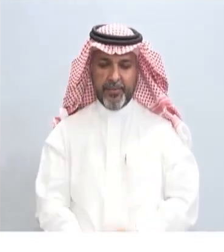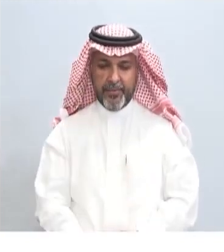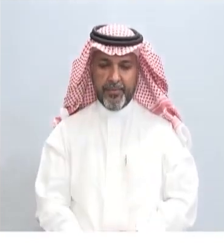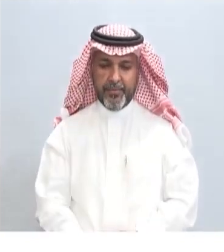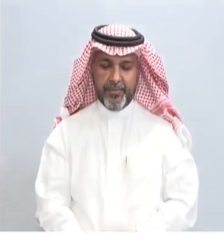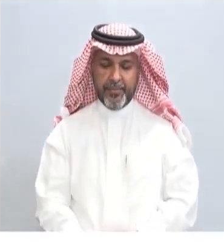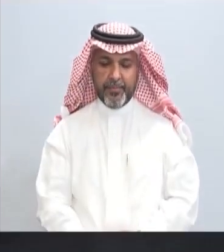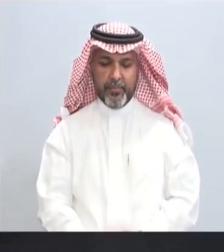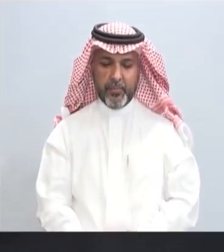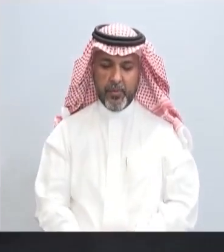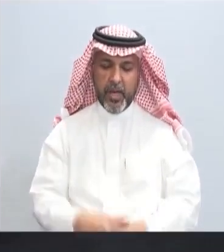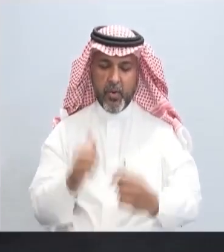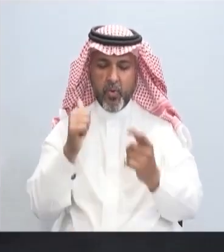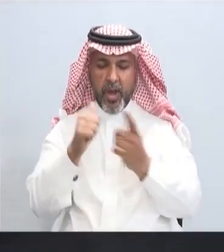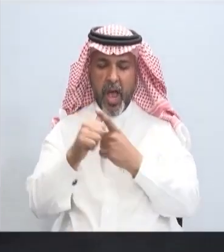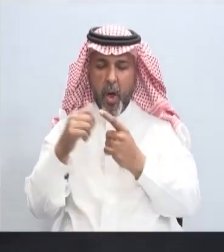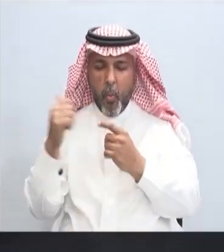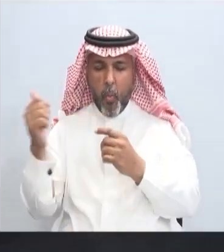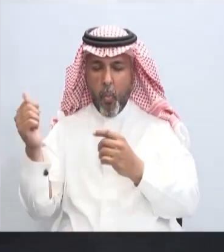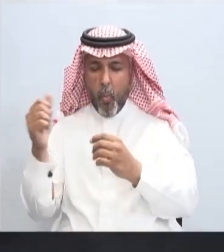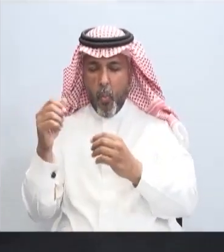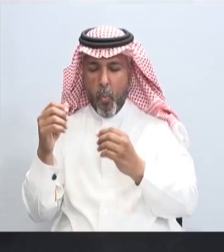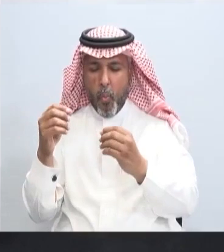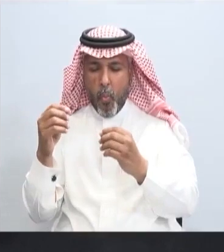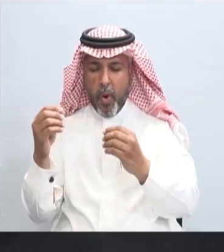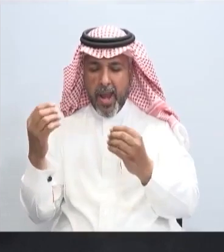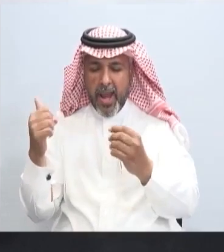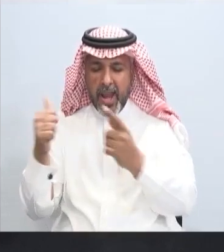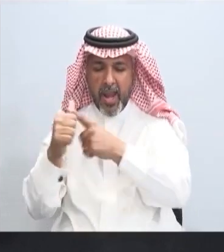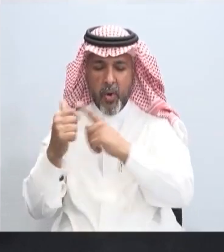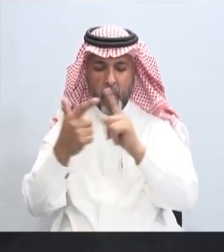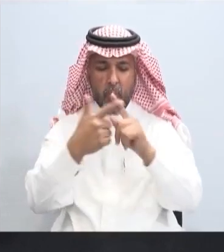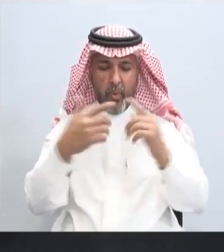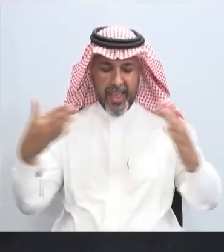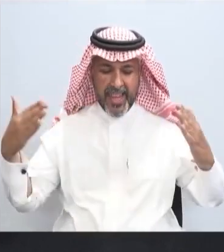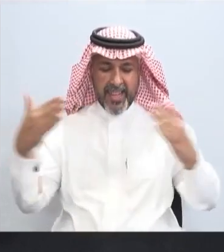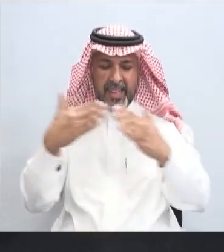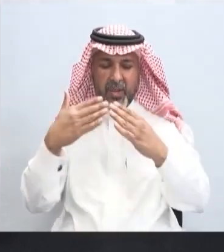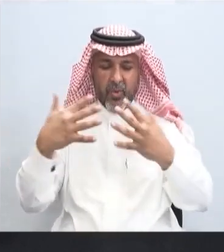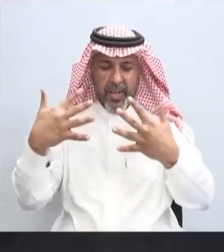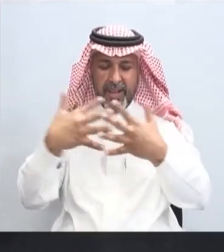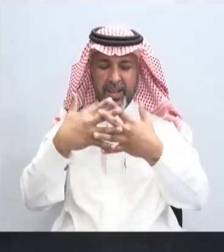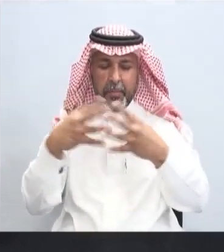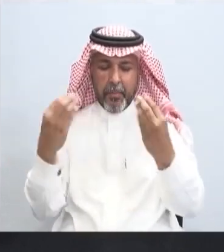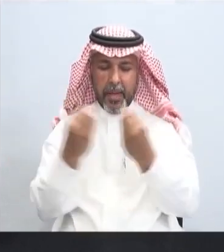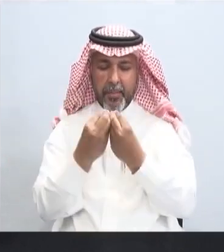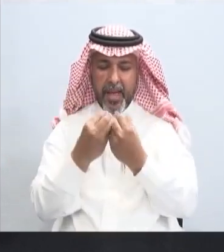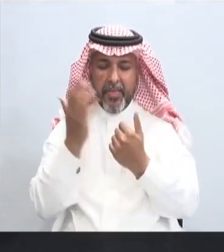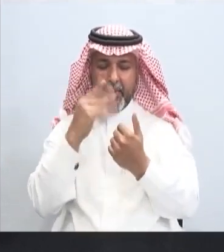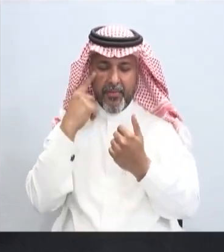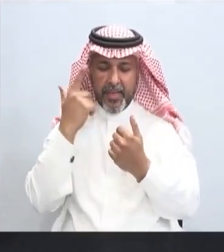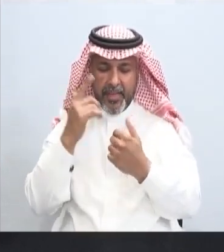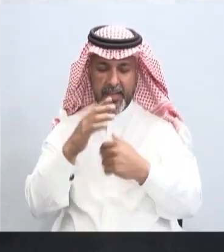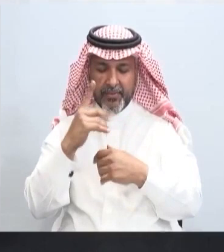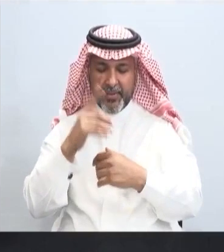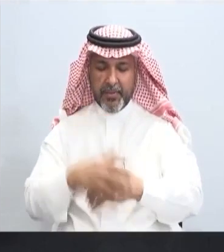يعني اذا كان الحادثه الاولى والحادثه الثانيه ما يتقاطعون ما في بينهم نواتج مشتركه مثل ايش مثل مثلا عندي طالب اما